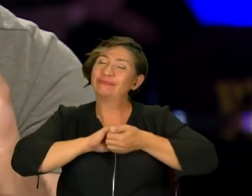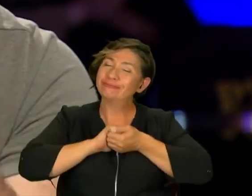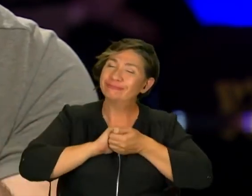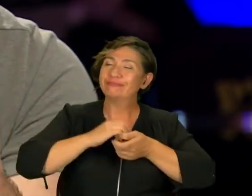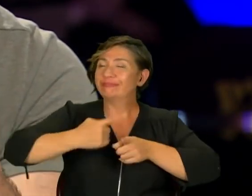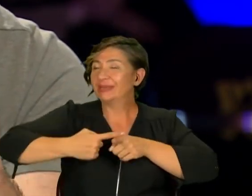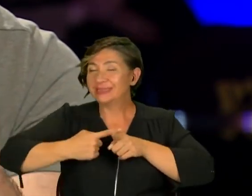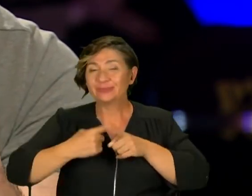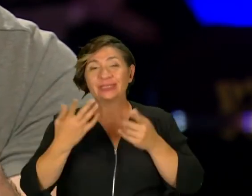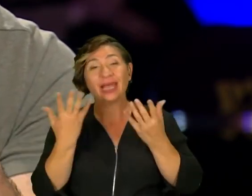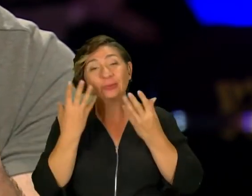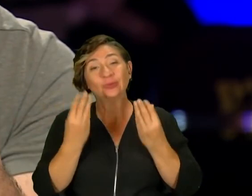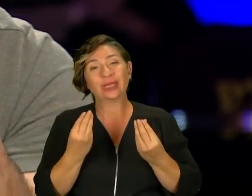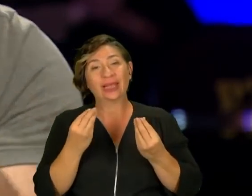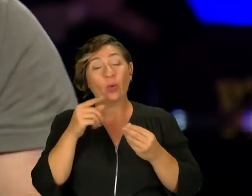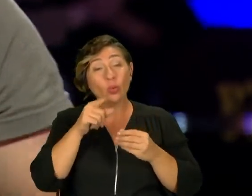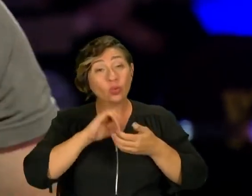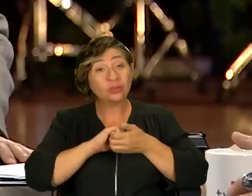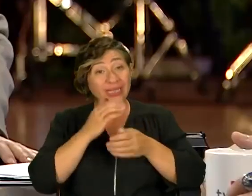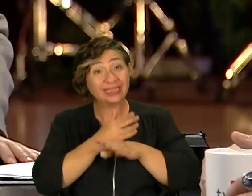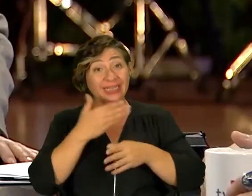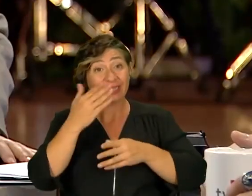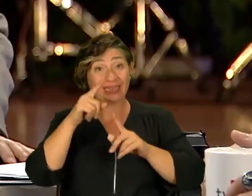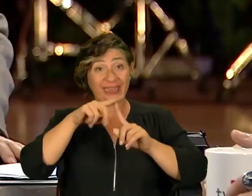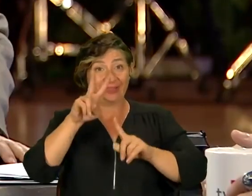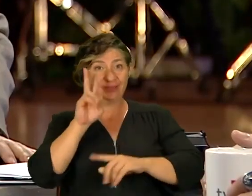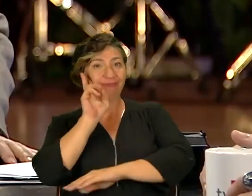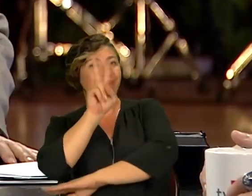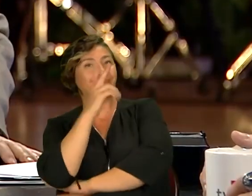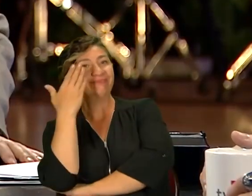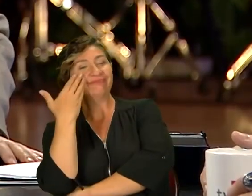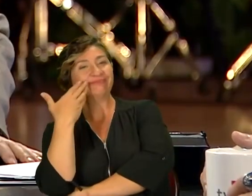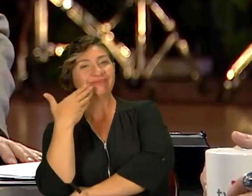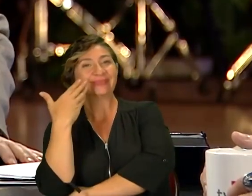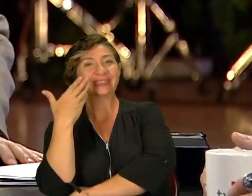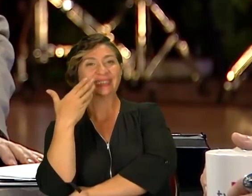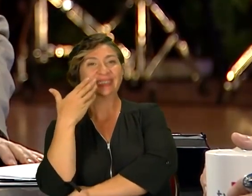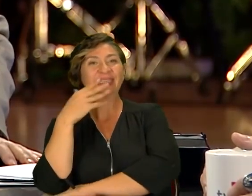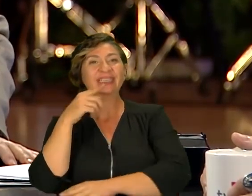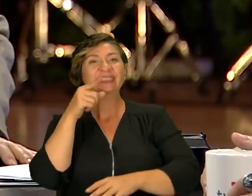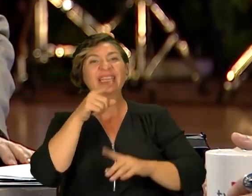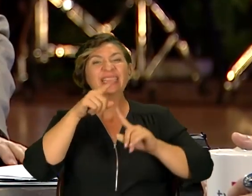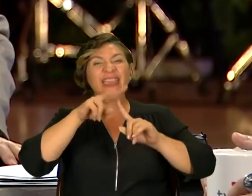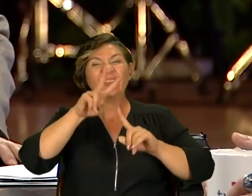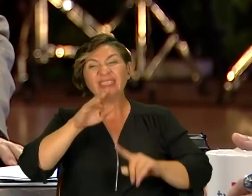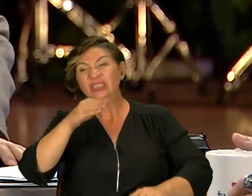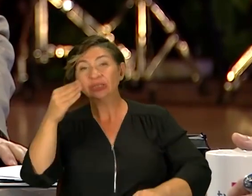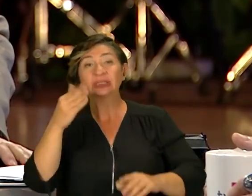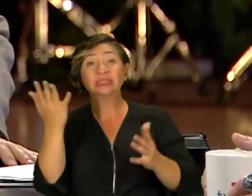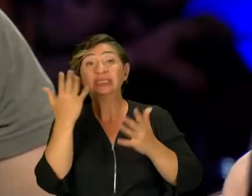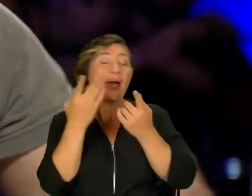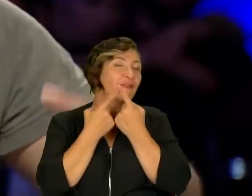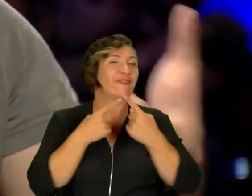dostluklar. O dostluğu gerçekten çok güzel yansıtıyorsun. Ekranda daha böyle şey gösterir derler ya, sen ekran dışında daha